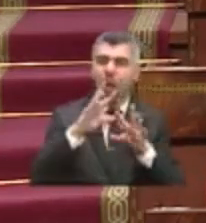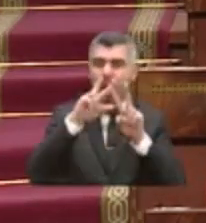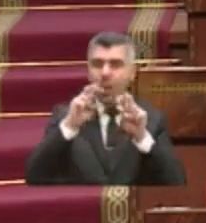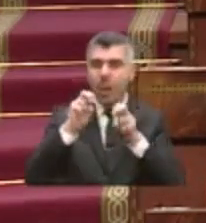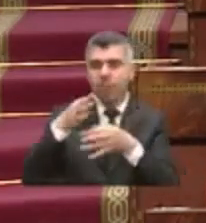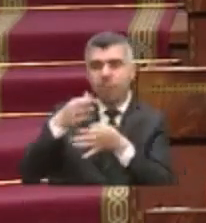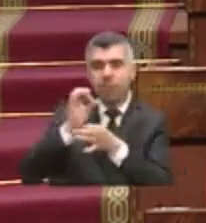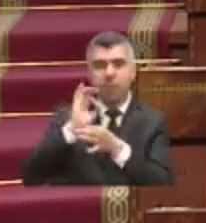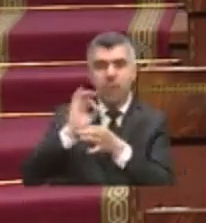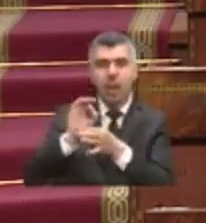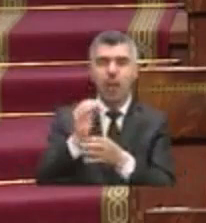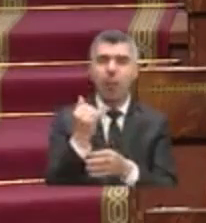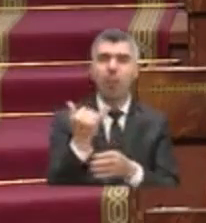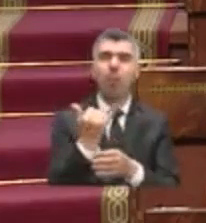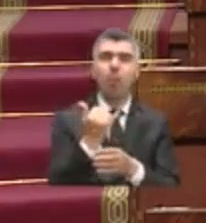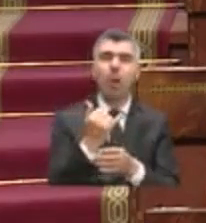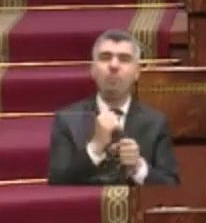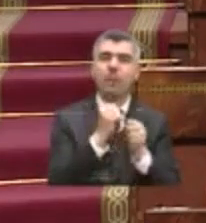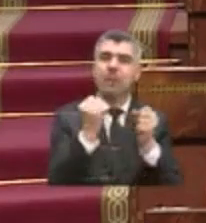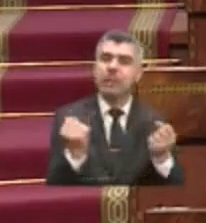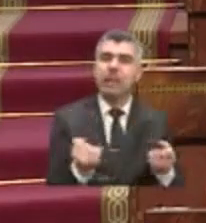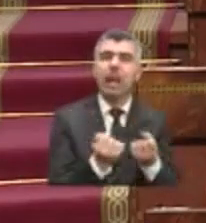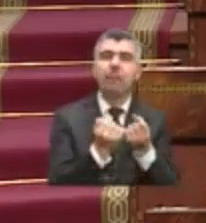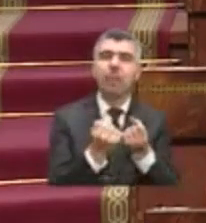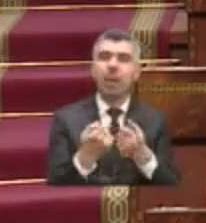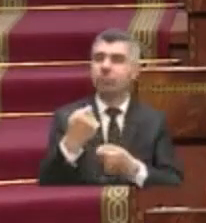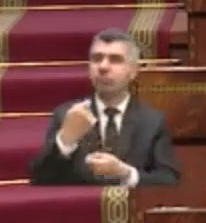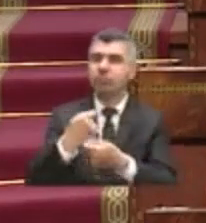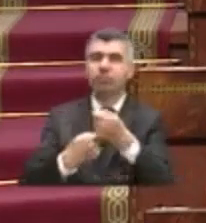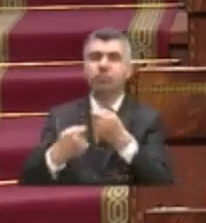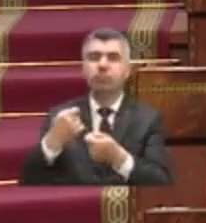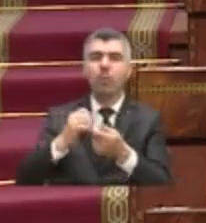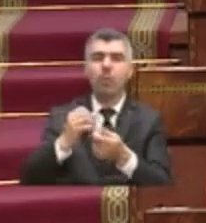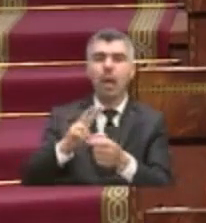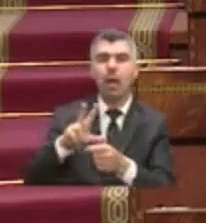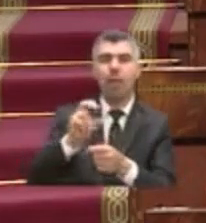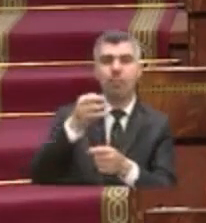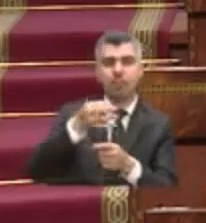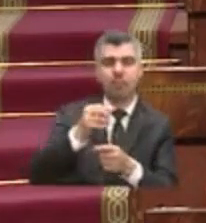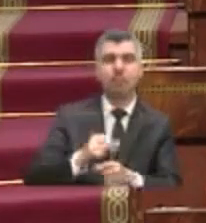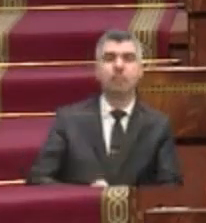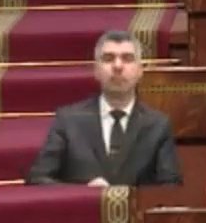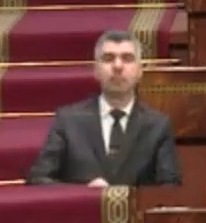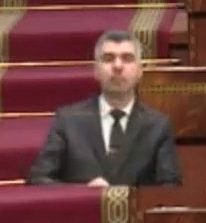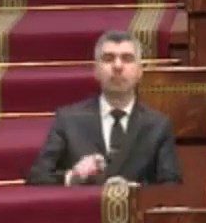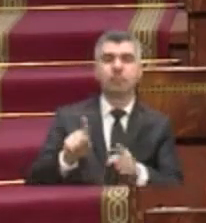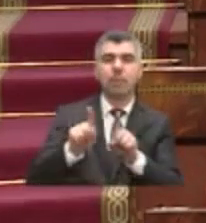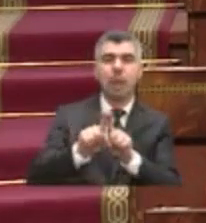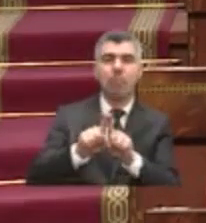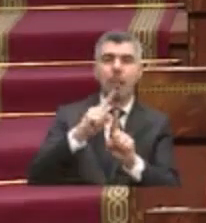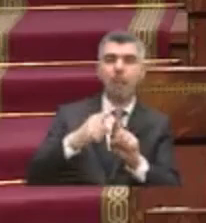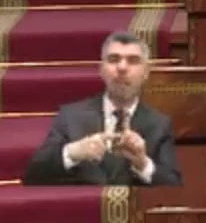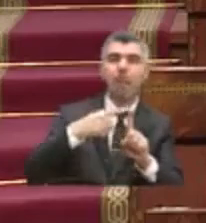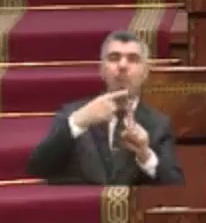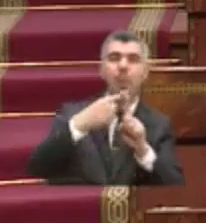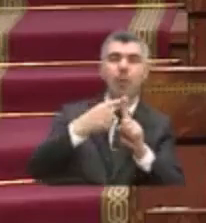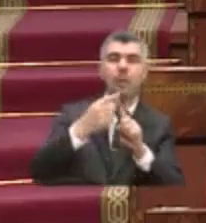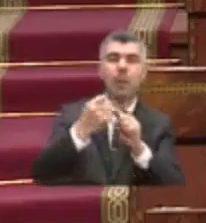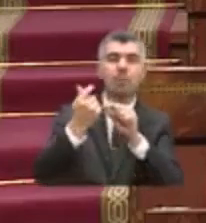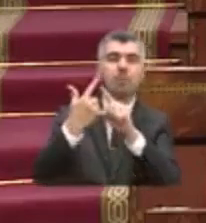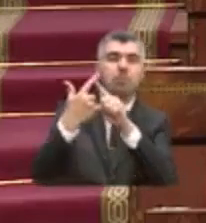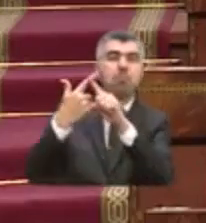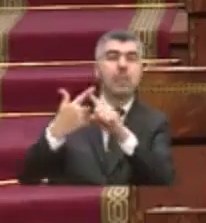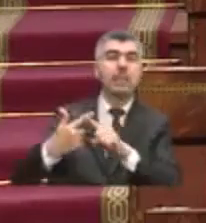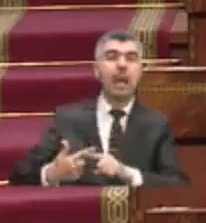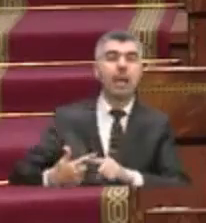حلقة محورية للتنمية الاقتصادية ببلادنا، سواء من حيث الرفع من الاعتمادات المالية المخصصة له